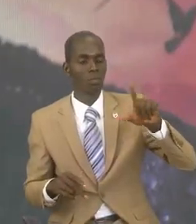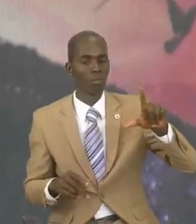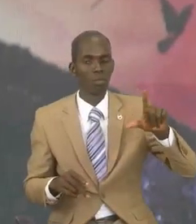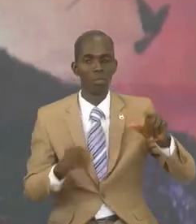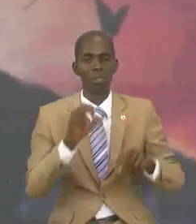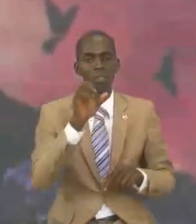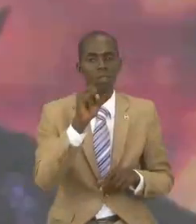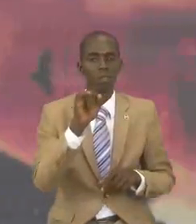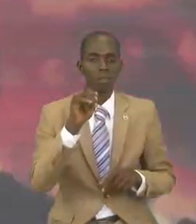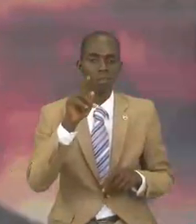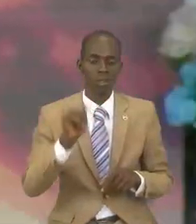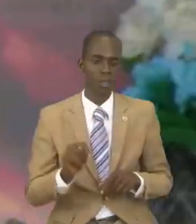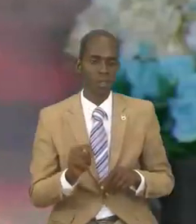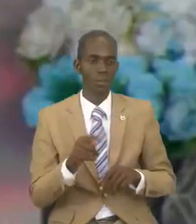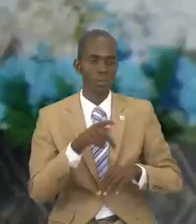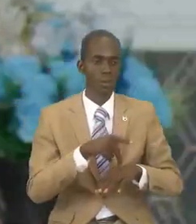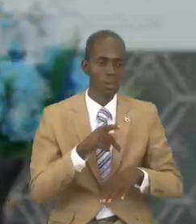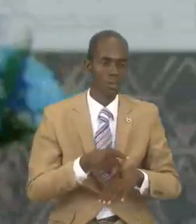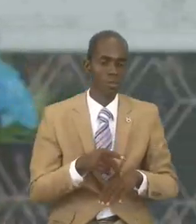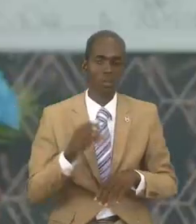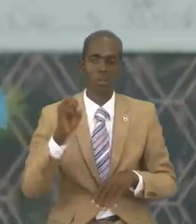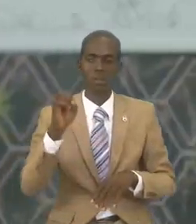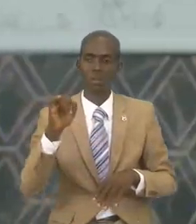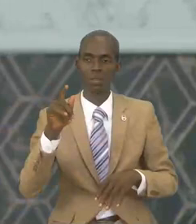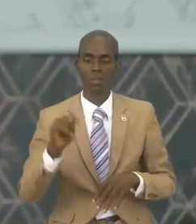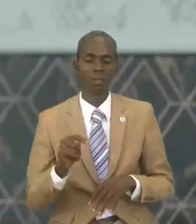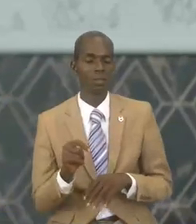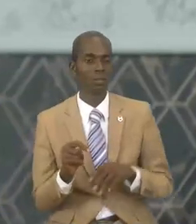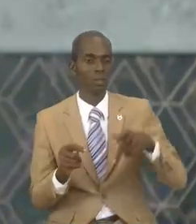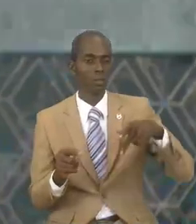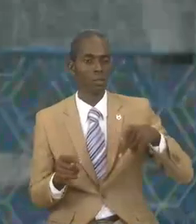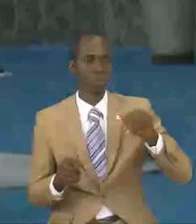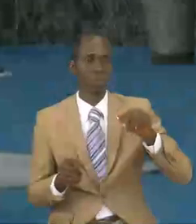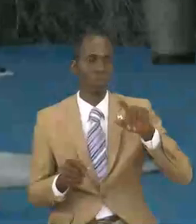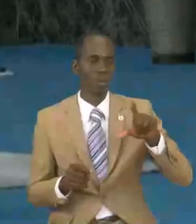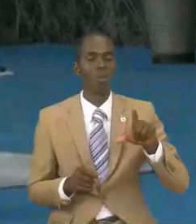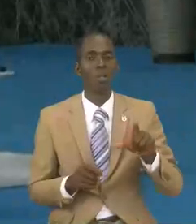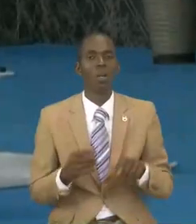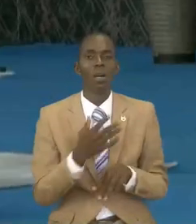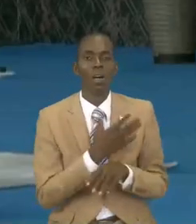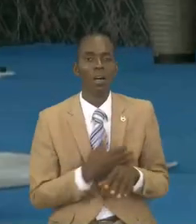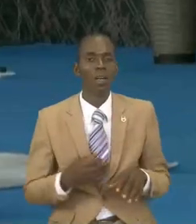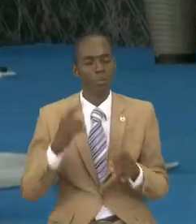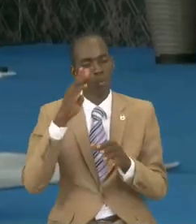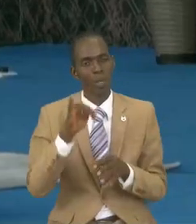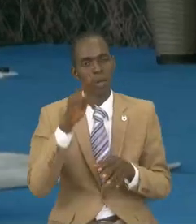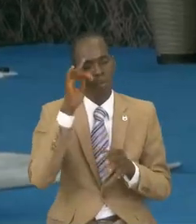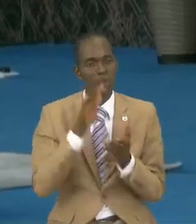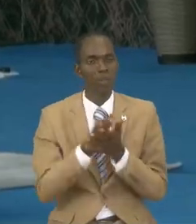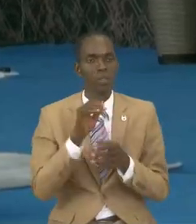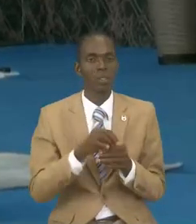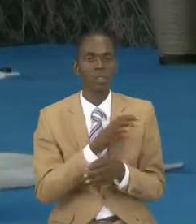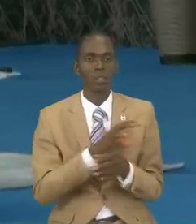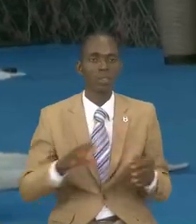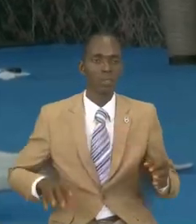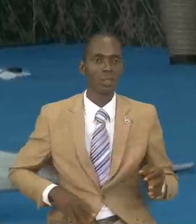les saints, les croyants, c'est un croyant à Christ, le même Christ,